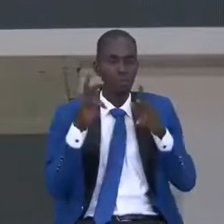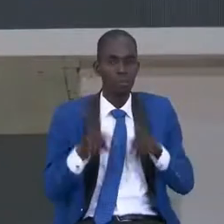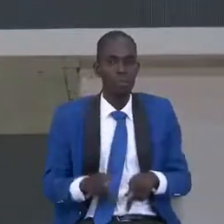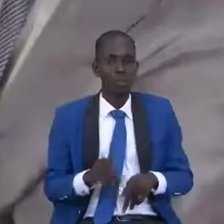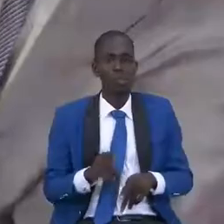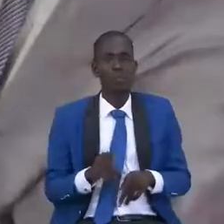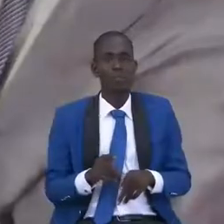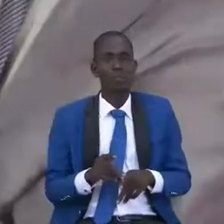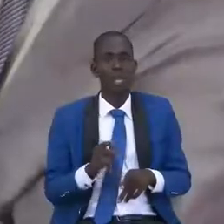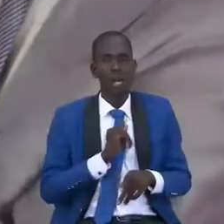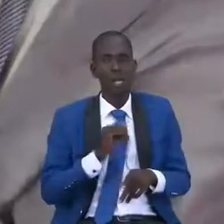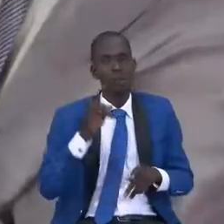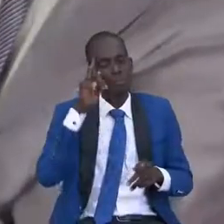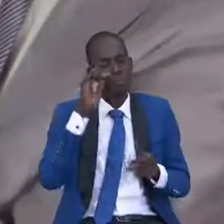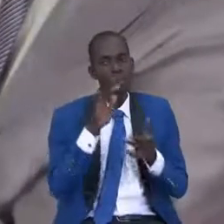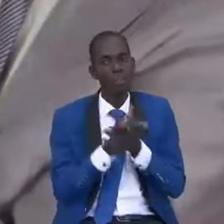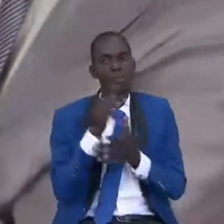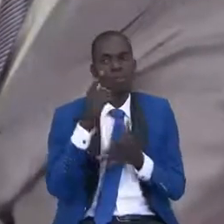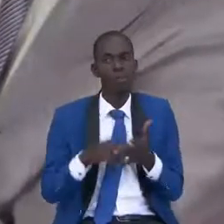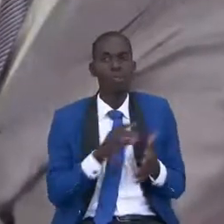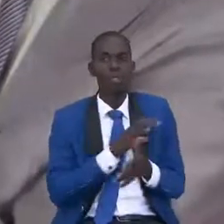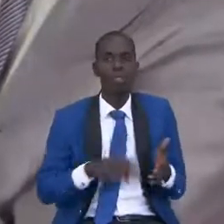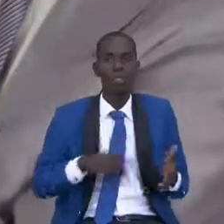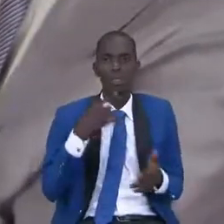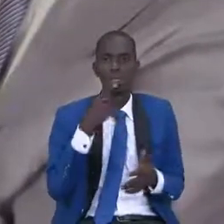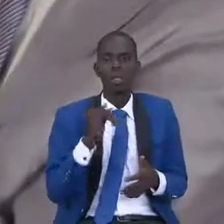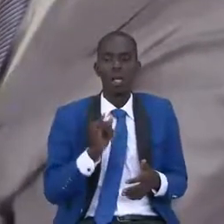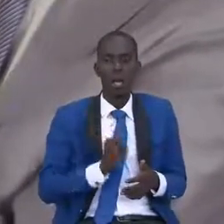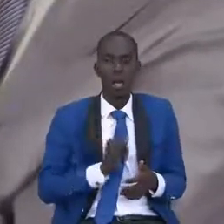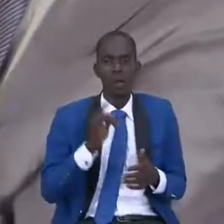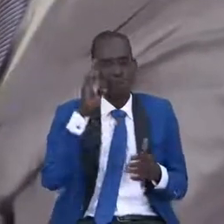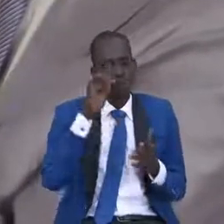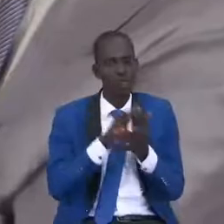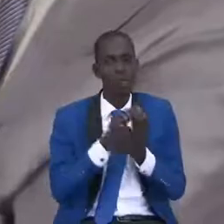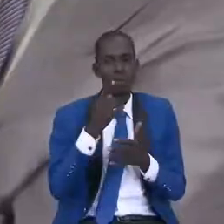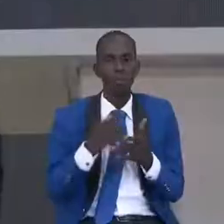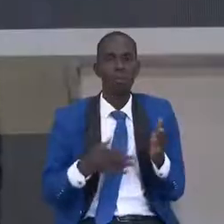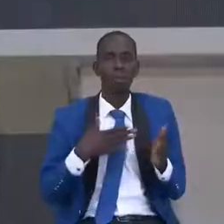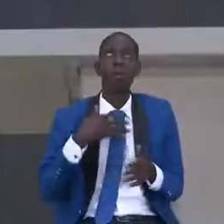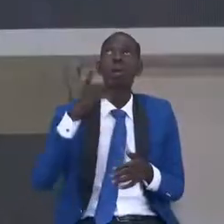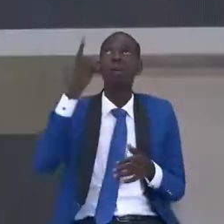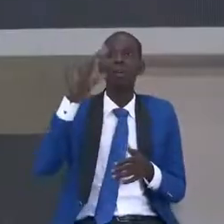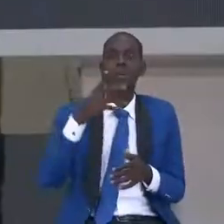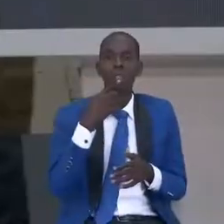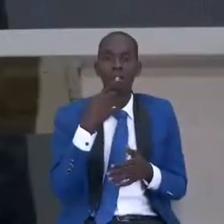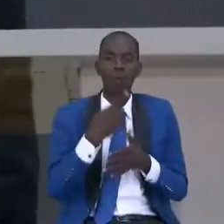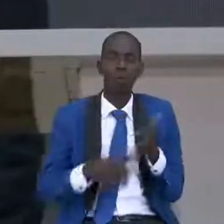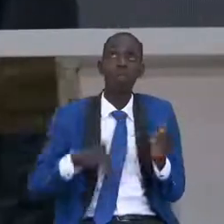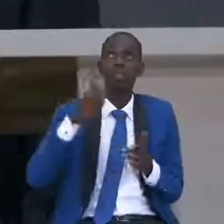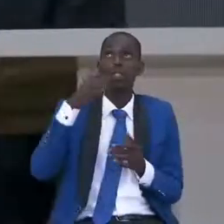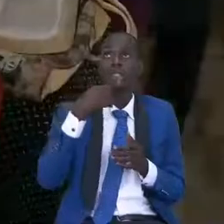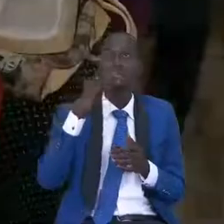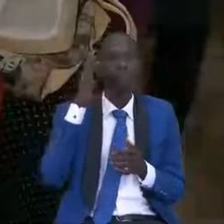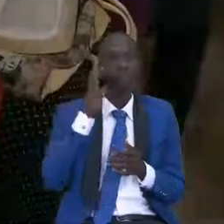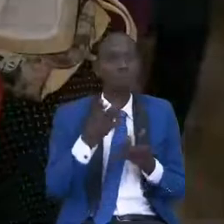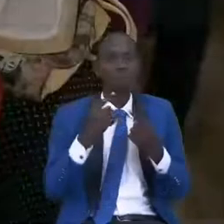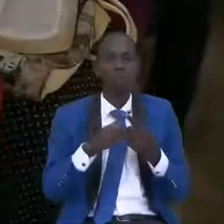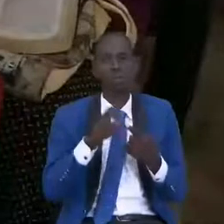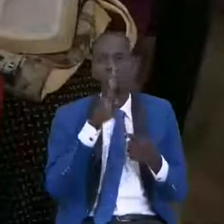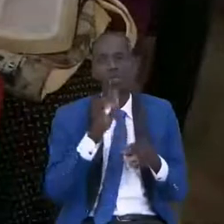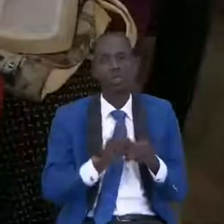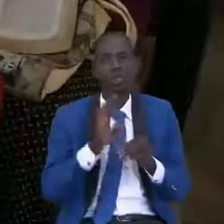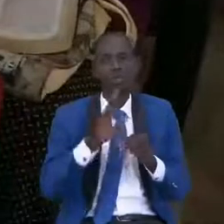dit. Je crois ce que mon Dieu a dit. Et ce qu'il a dit sera accompli dans ta vie au nom de